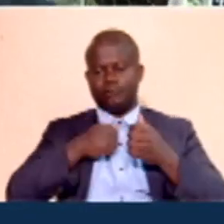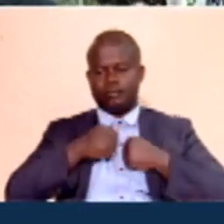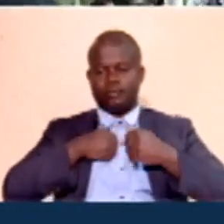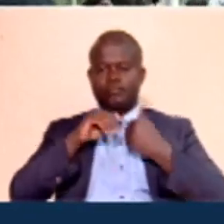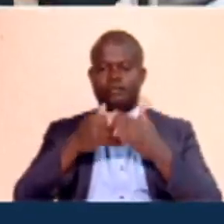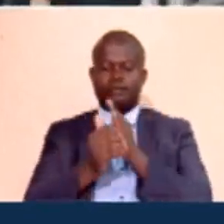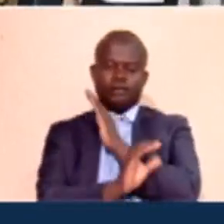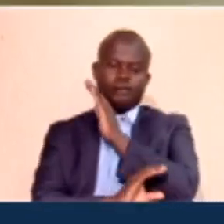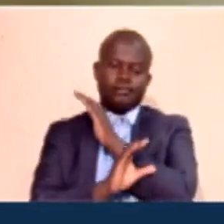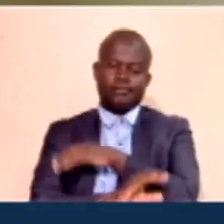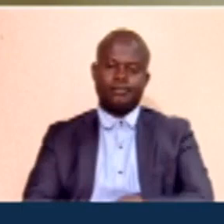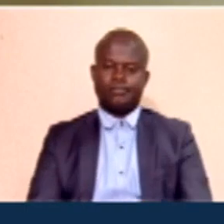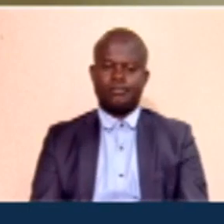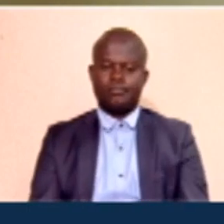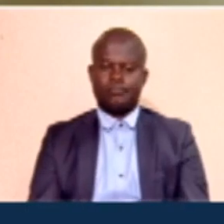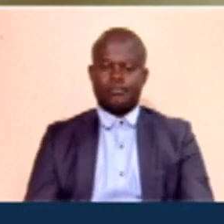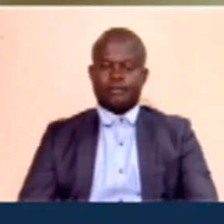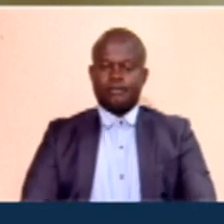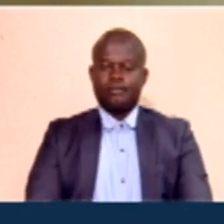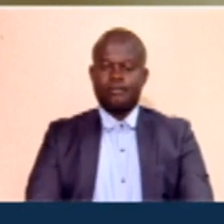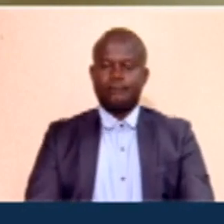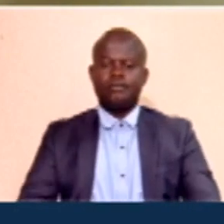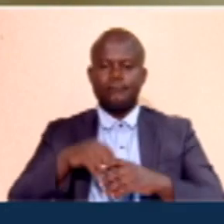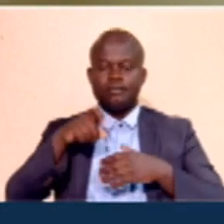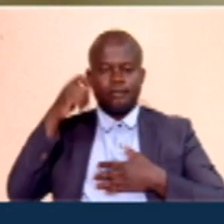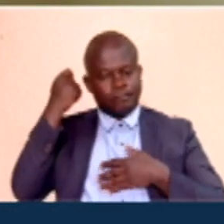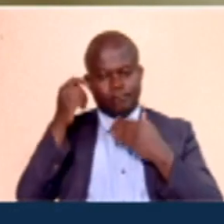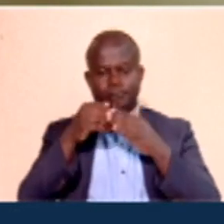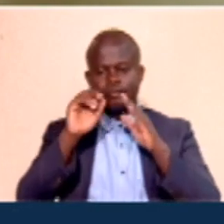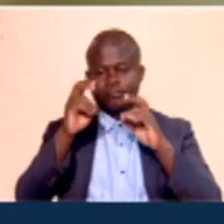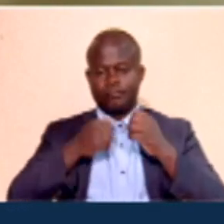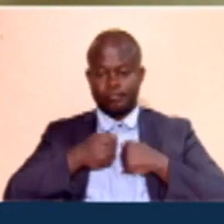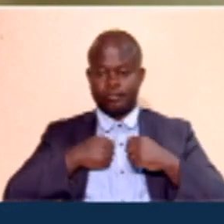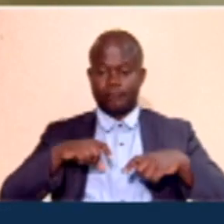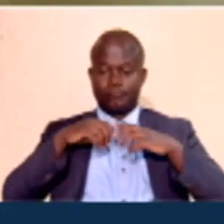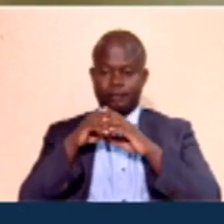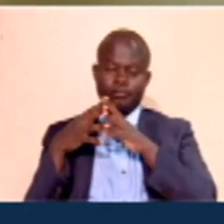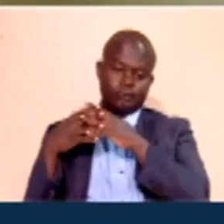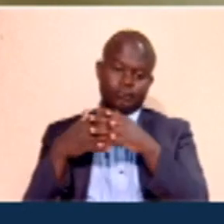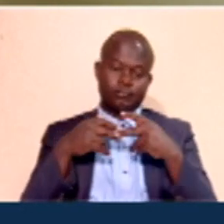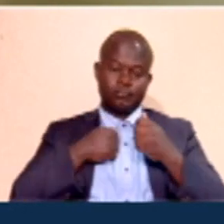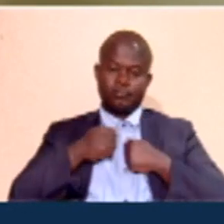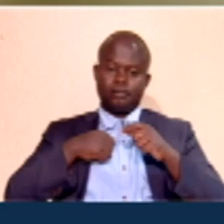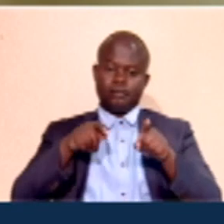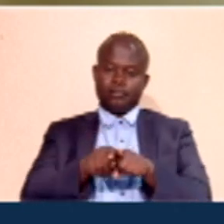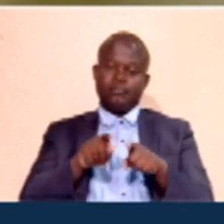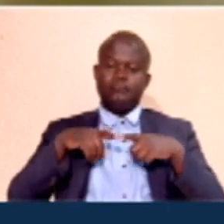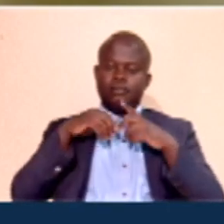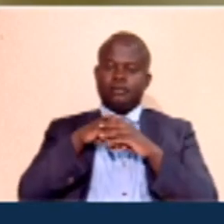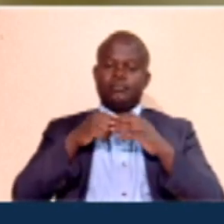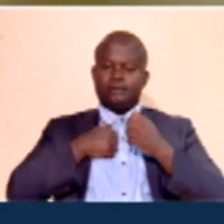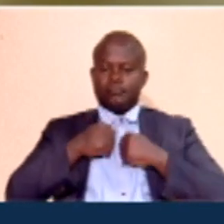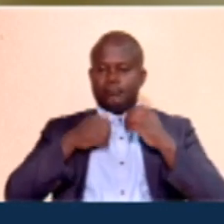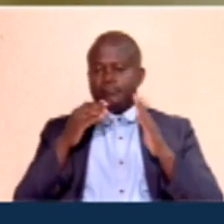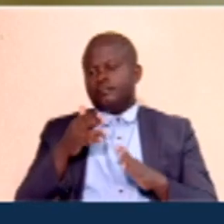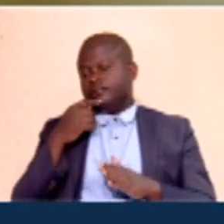bari mu gihugu. Nukumva yuko abanyarwanda bo muri Amerika n'abanyarwanda nabo ni kimwe n'abari mu Rwanda.